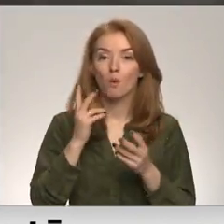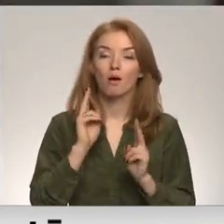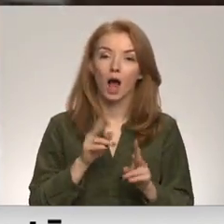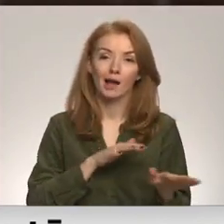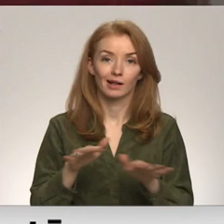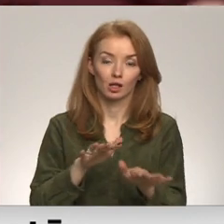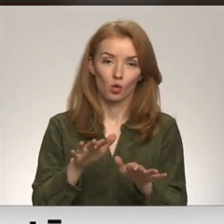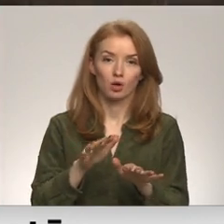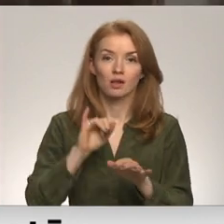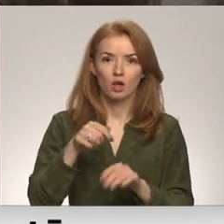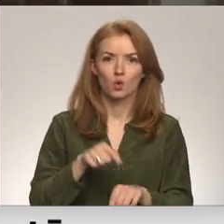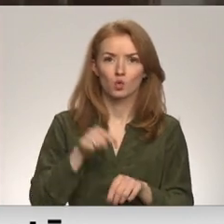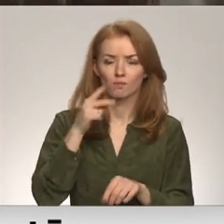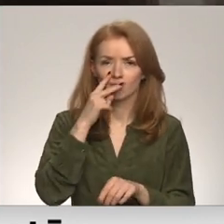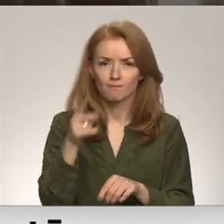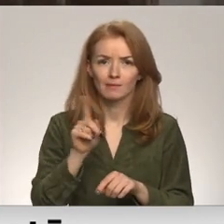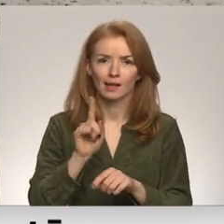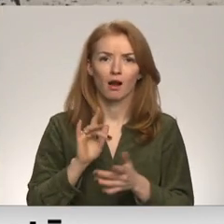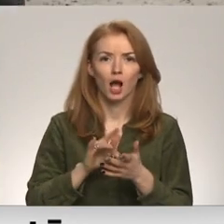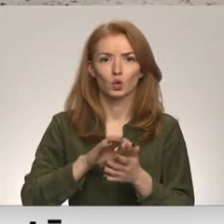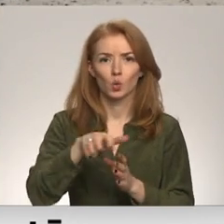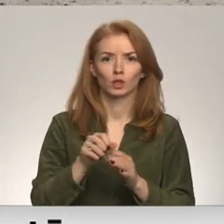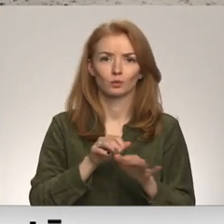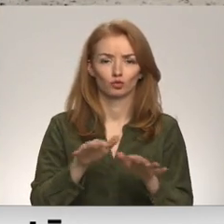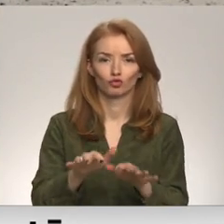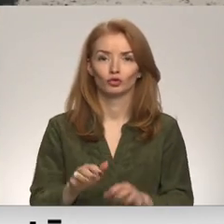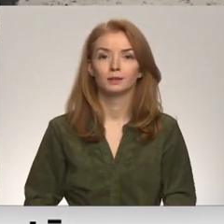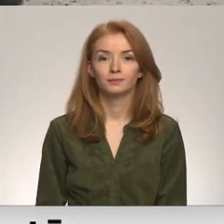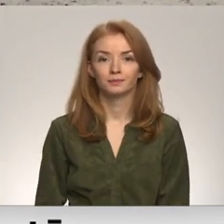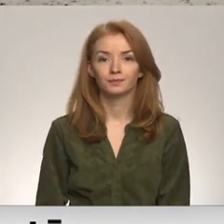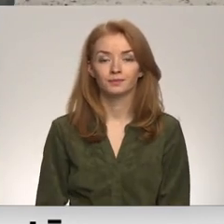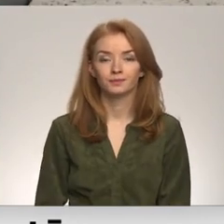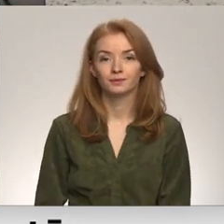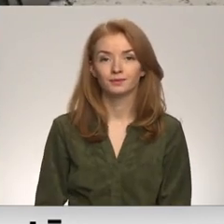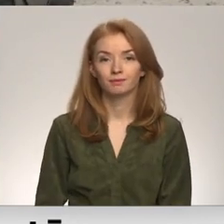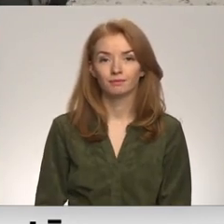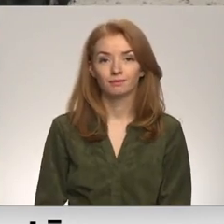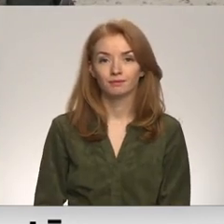ka noziegums tiek plānots vai jau ir noticis. Zanda Ozolbalode, Ivars Žepickis, Latvijas televīzija.